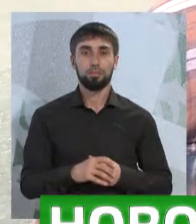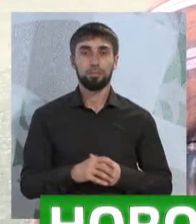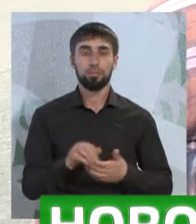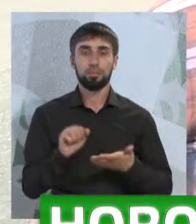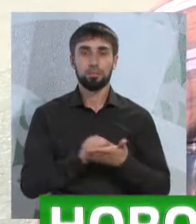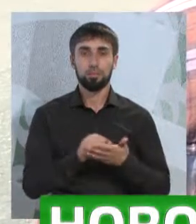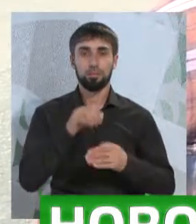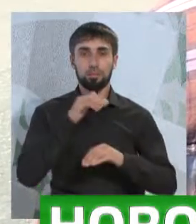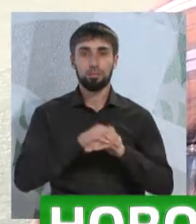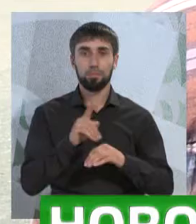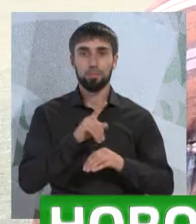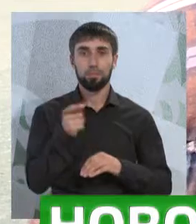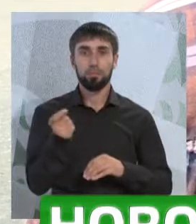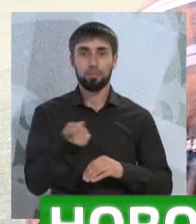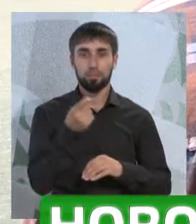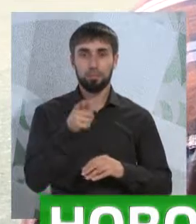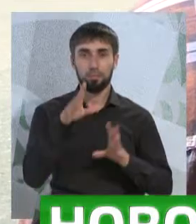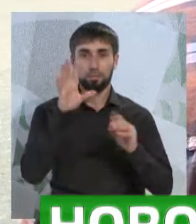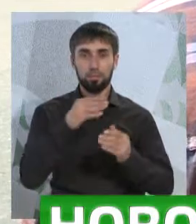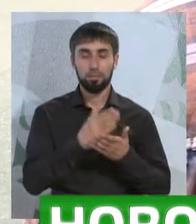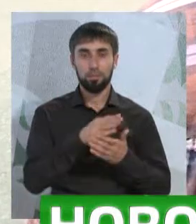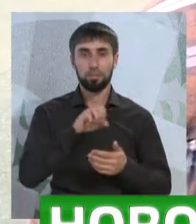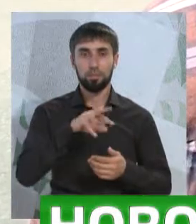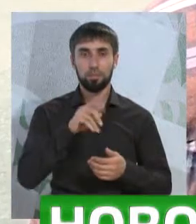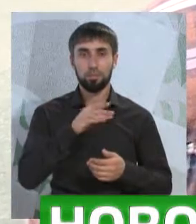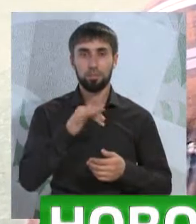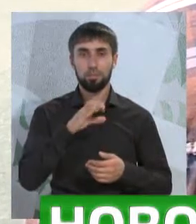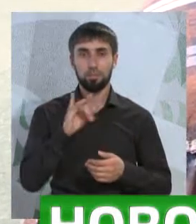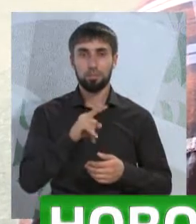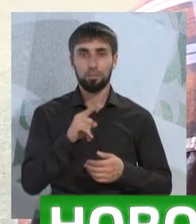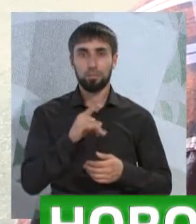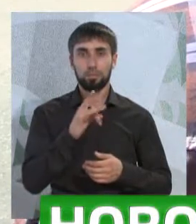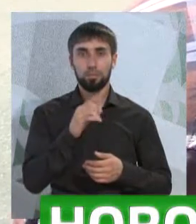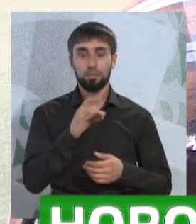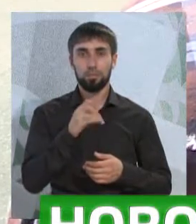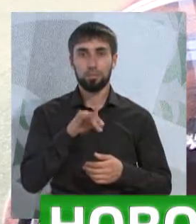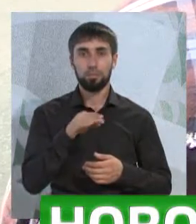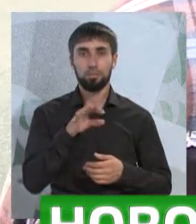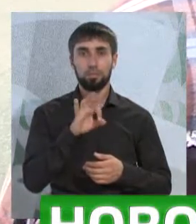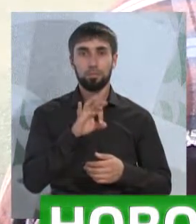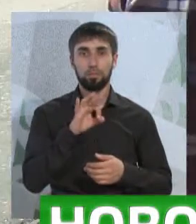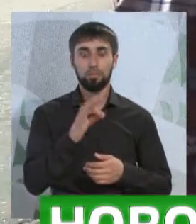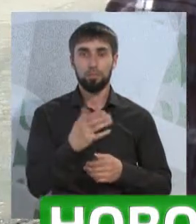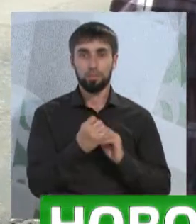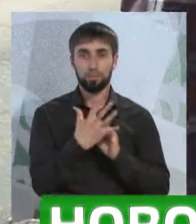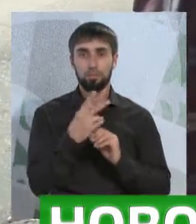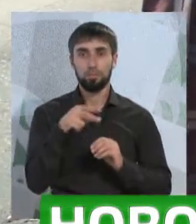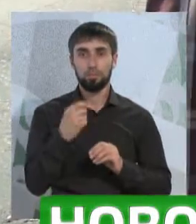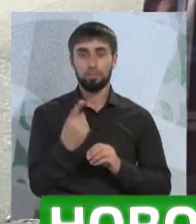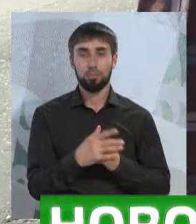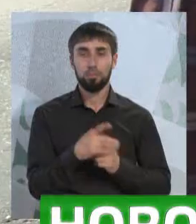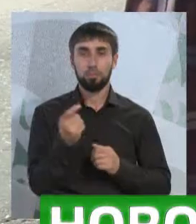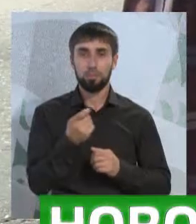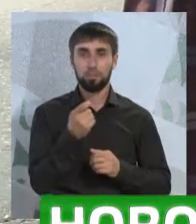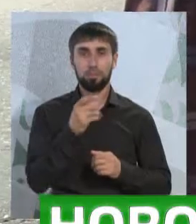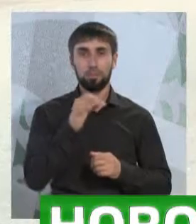документ, подтверждающий, что зерно продекларировано в соответствии с таможенным союзом, с регламентом таможенного союза 015-2011. Семена и зерно должны